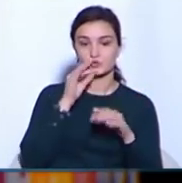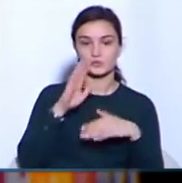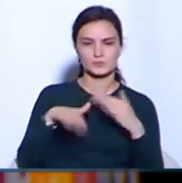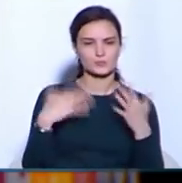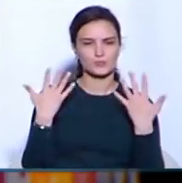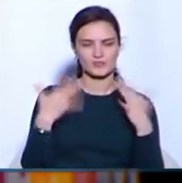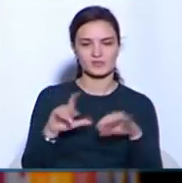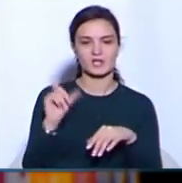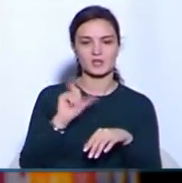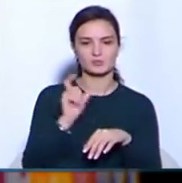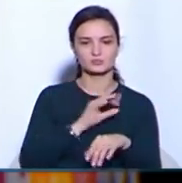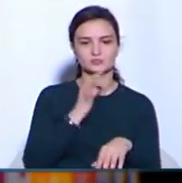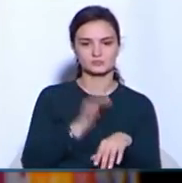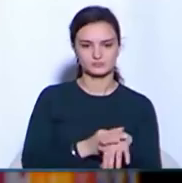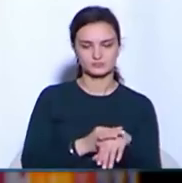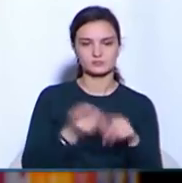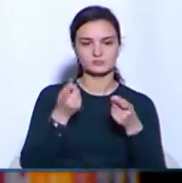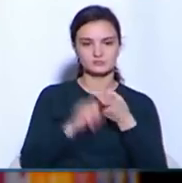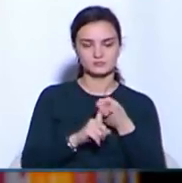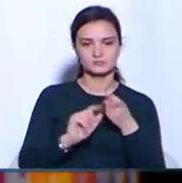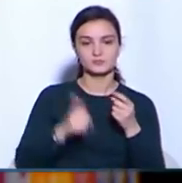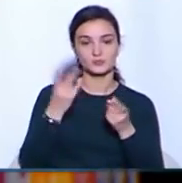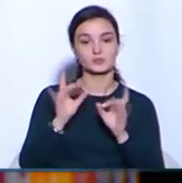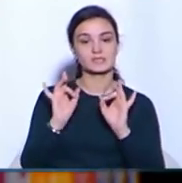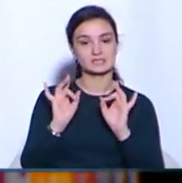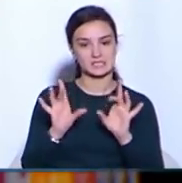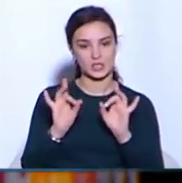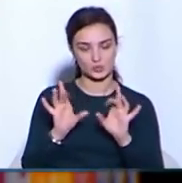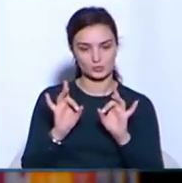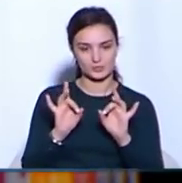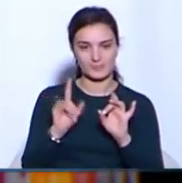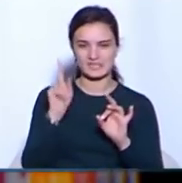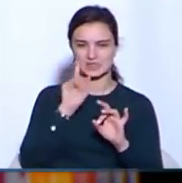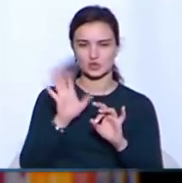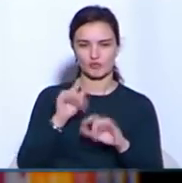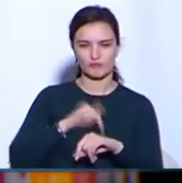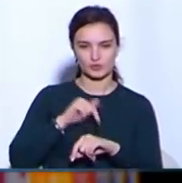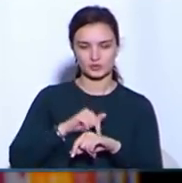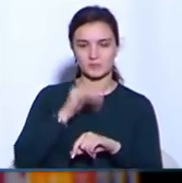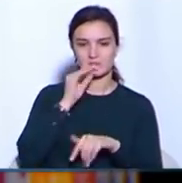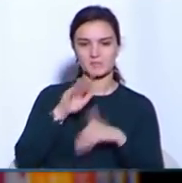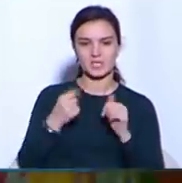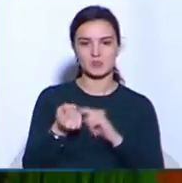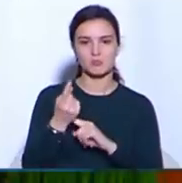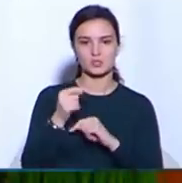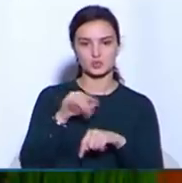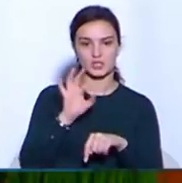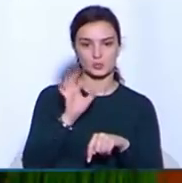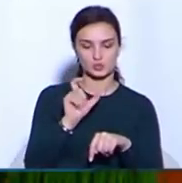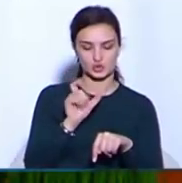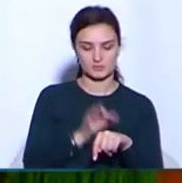უკვე ვინაიდან დალურჯება ლოგიკურად ასოცირდება, რომ ჯერ უნდა მტკენოდა, დისკომფორტი მქონოდა და მე აღ მომეჩინა ეს